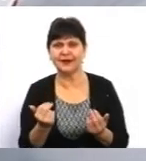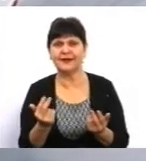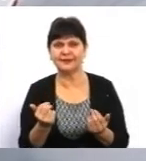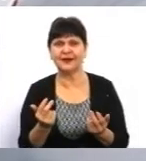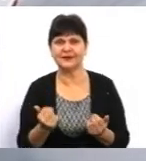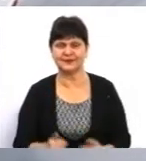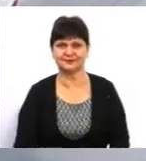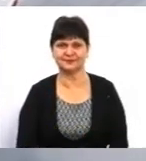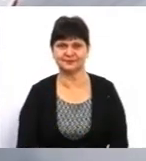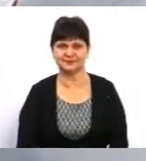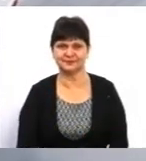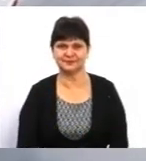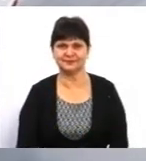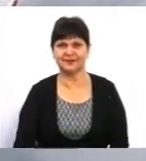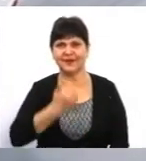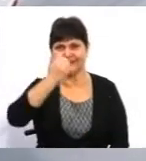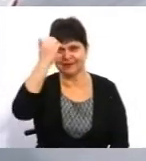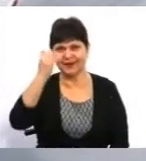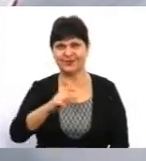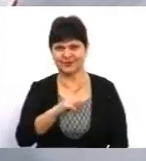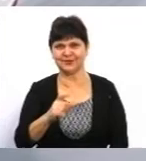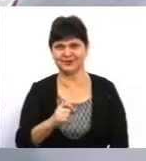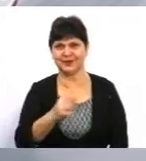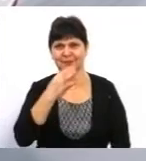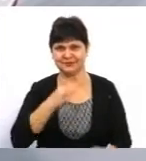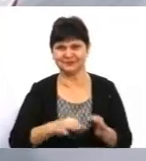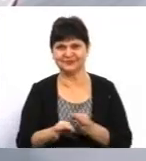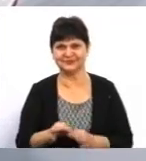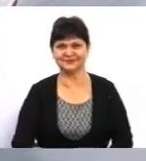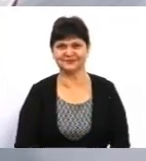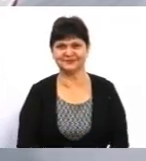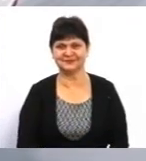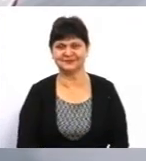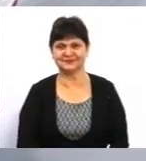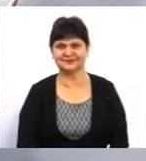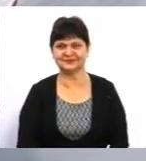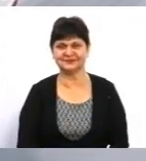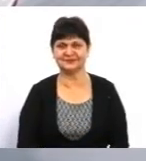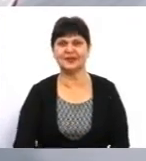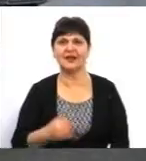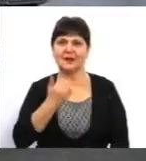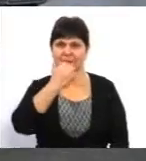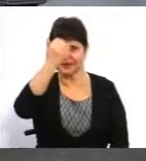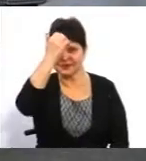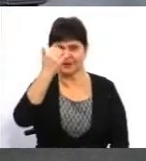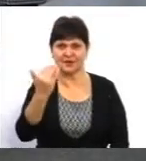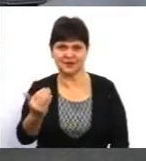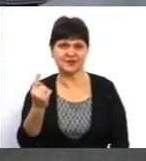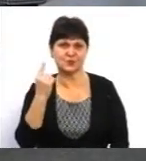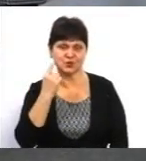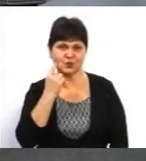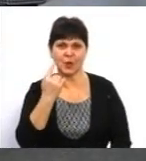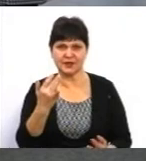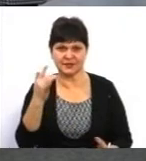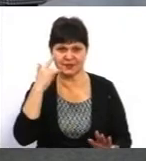смартфон. Дякую за... Пасибі. Пасибі, ми вас почули. Наскільки зрозуміло, ми вже